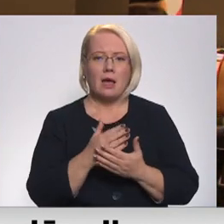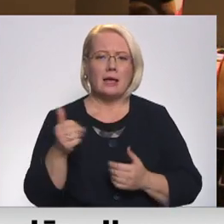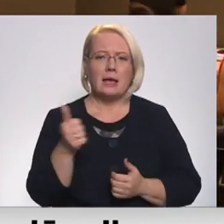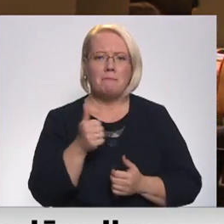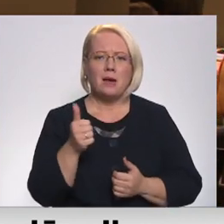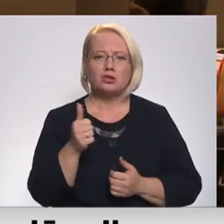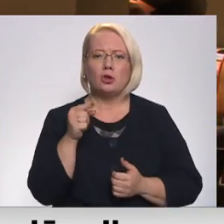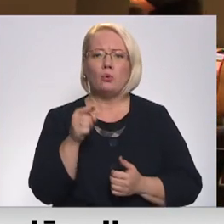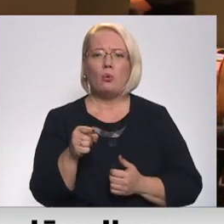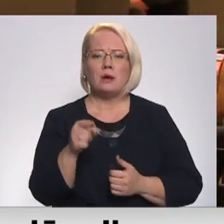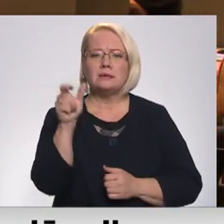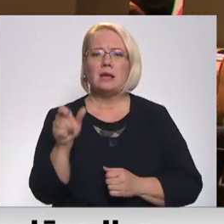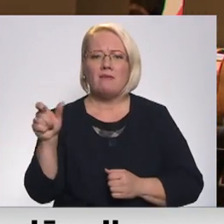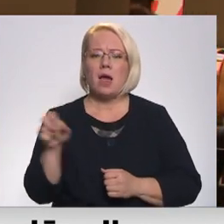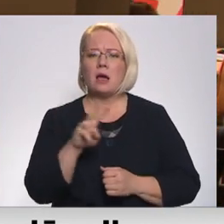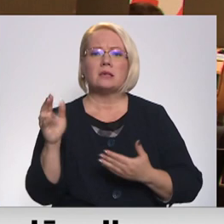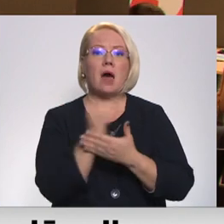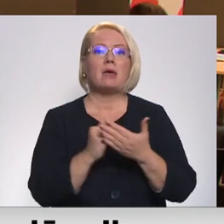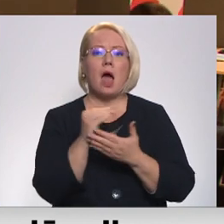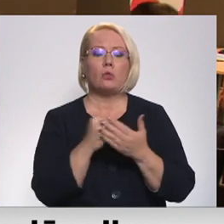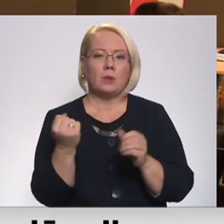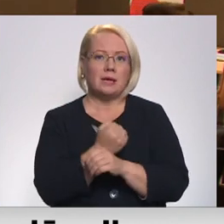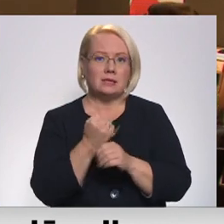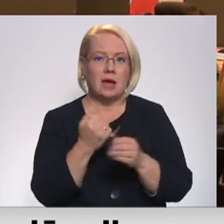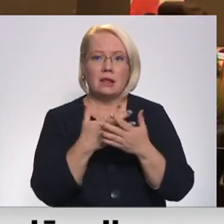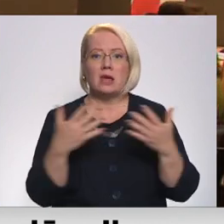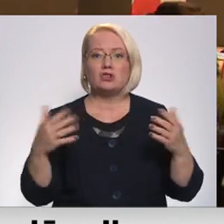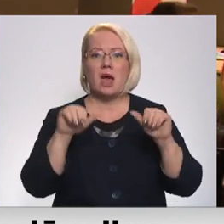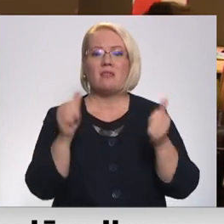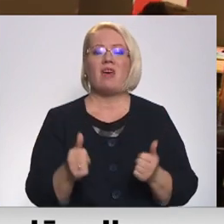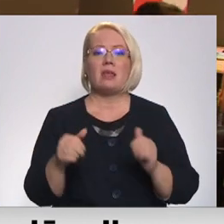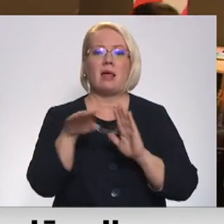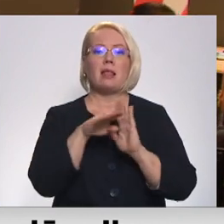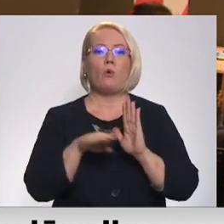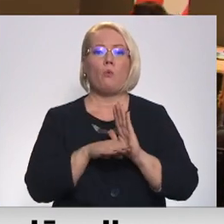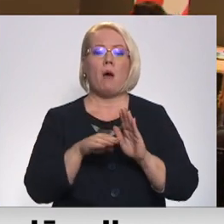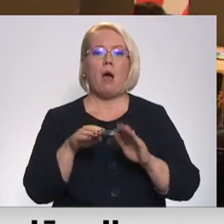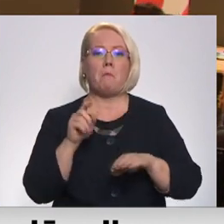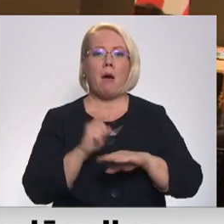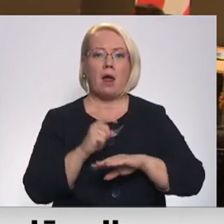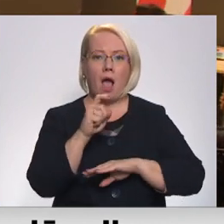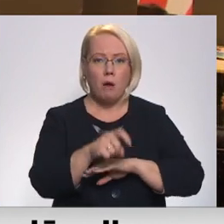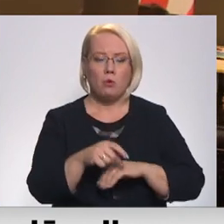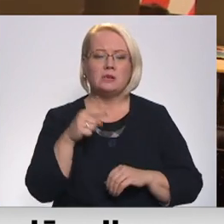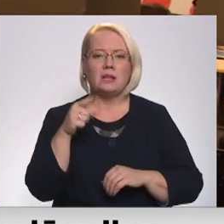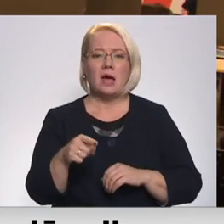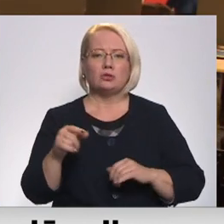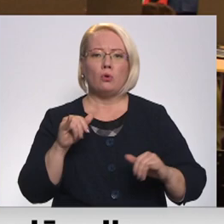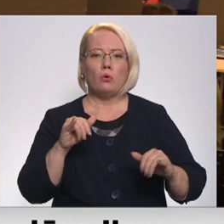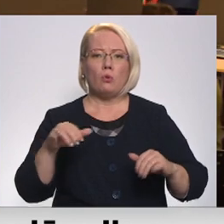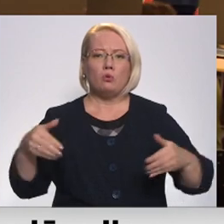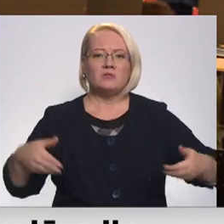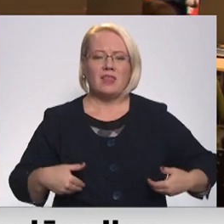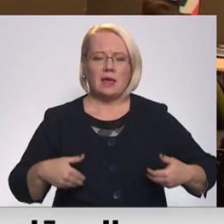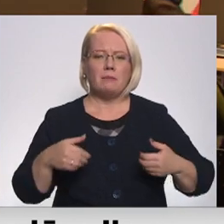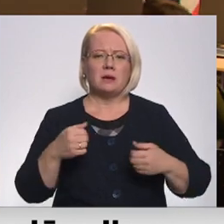īpaši to cilvēku, kas atkārtot izdara dažāda veida likuma pārkāpumus, ja tad šīs uzvedības grūtības ir sākušās